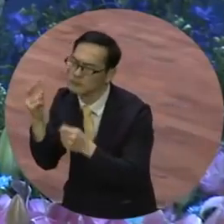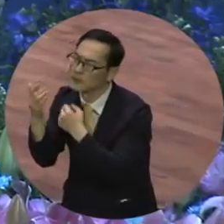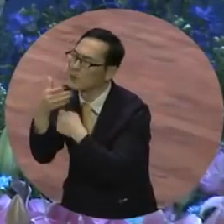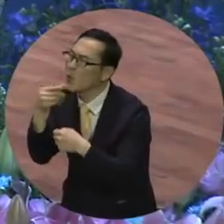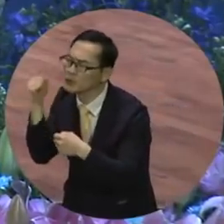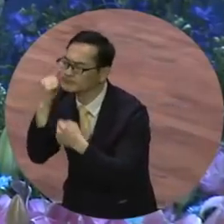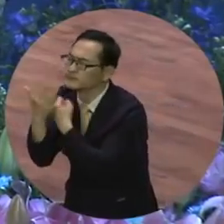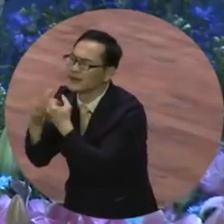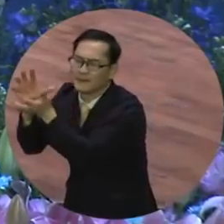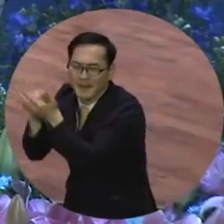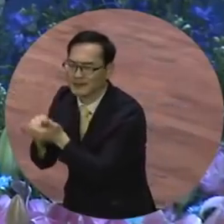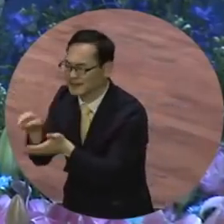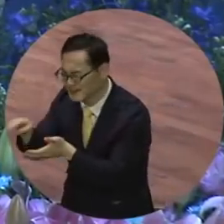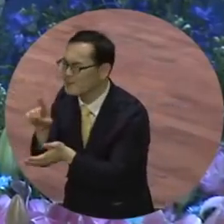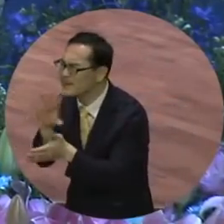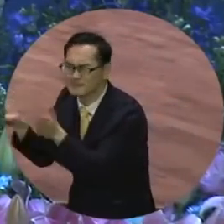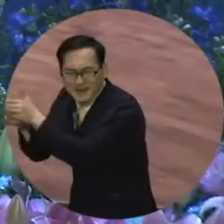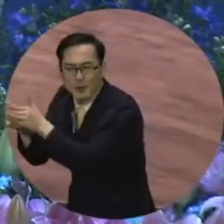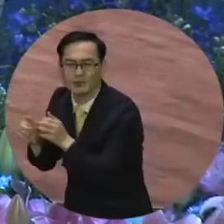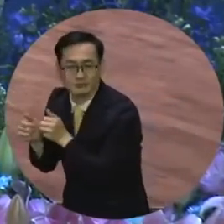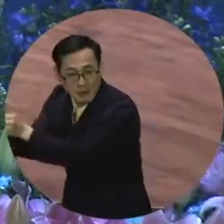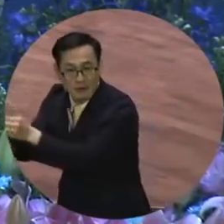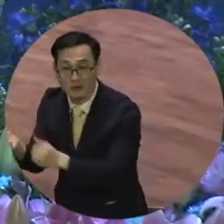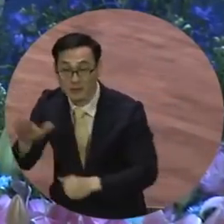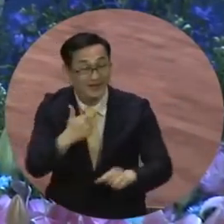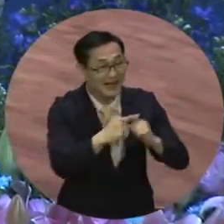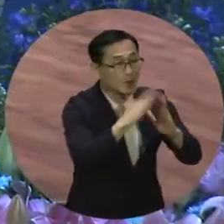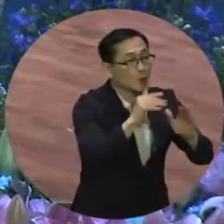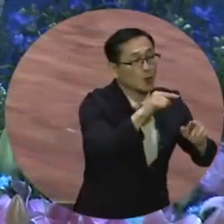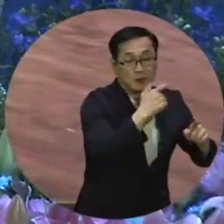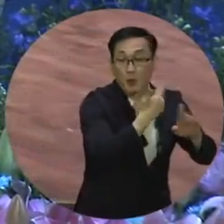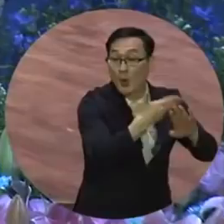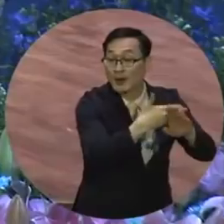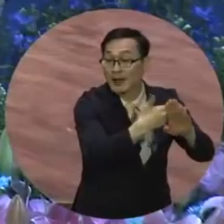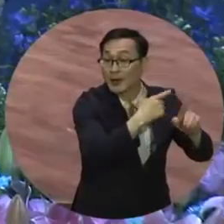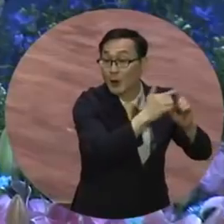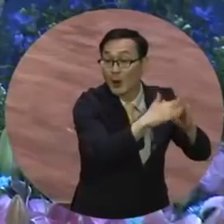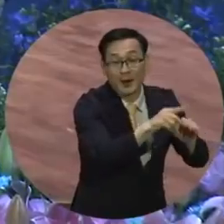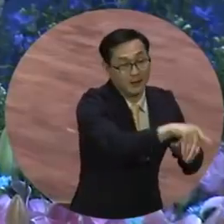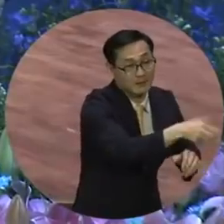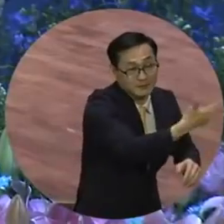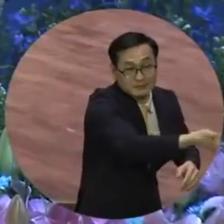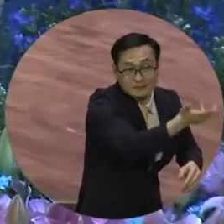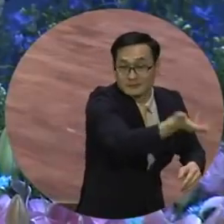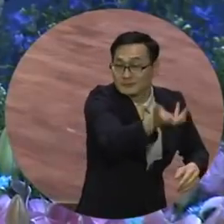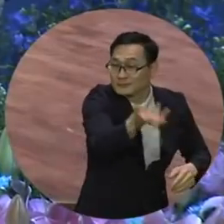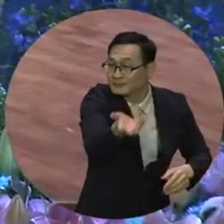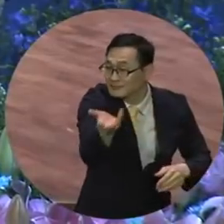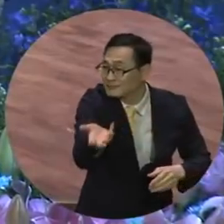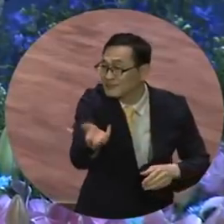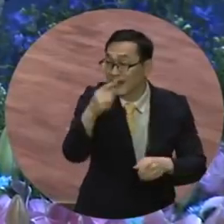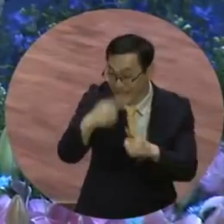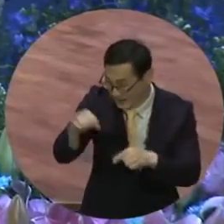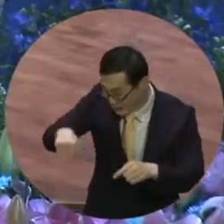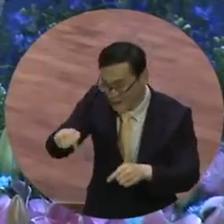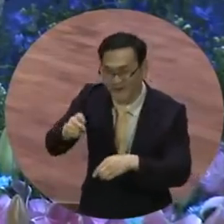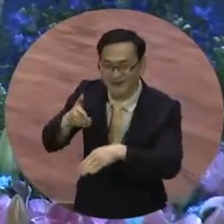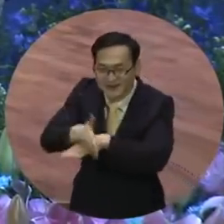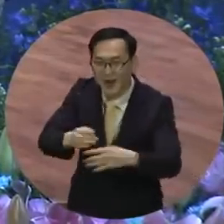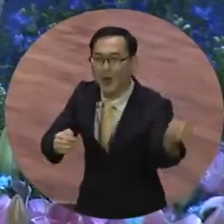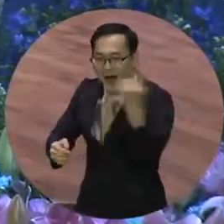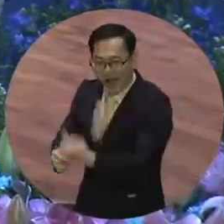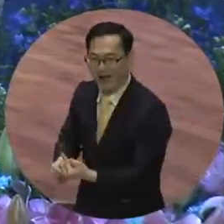다니다가, 다른데 교회를 오랫동안 다니다가, 우리 교회가, 우리 한국 교회가 100% 다 율법이거든요. 막 정죄하고